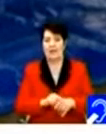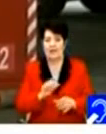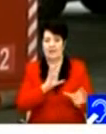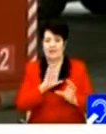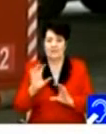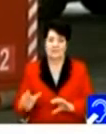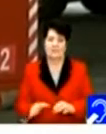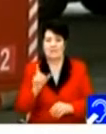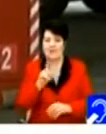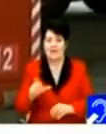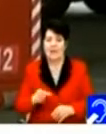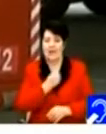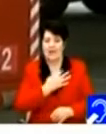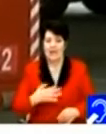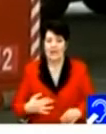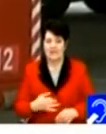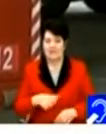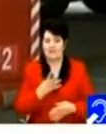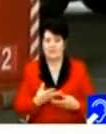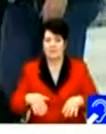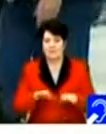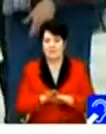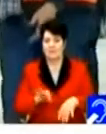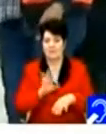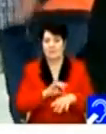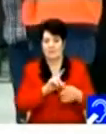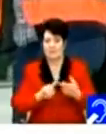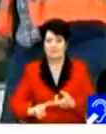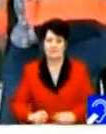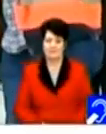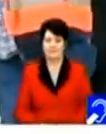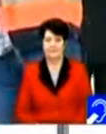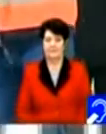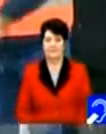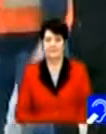îngrijirea potențialilor răniți a fost închis din cauza unei boli contagioase.